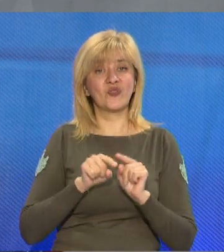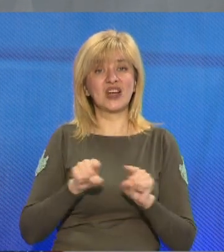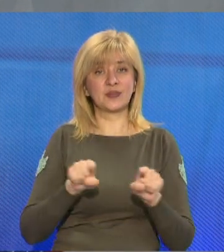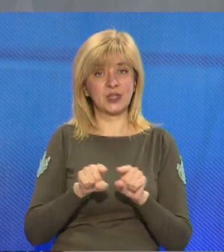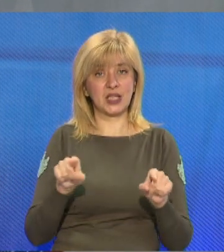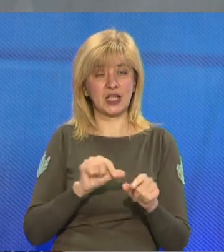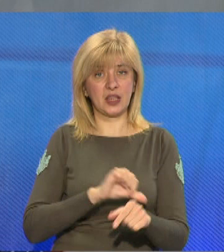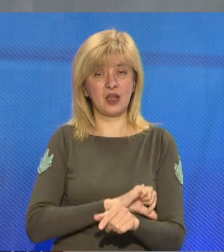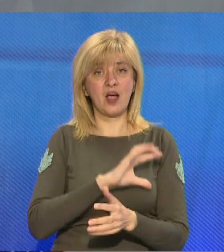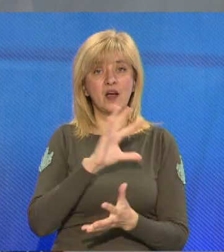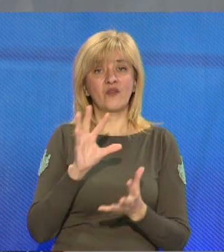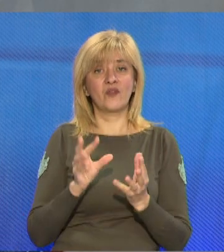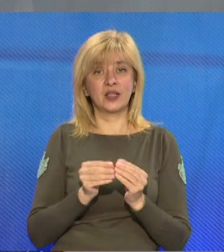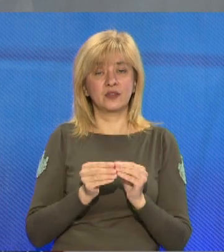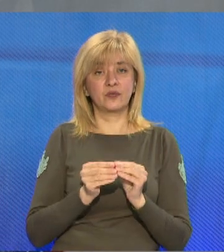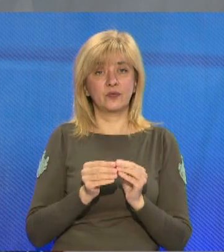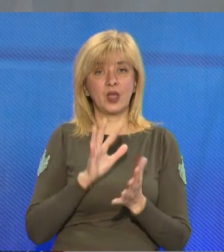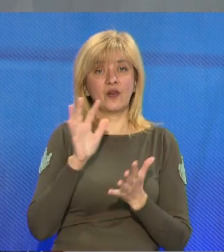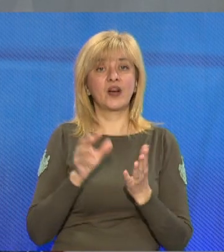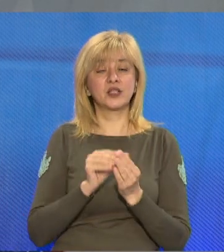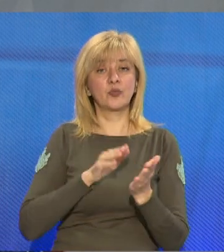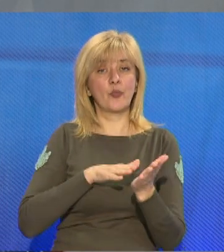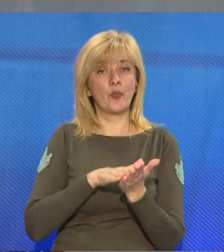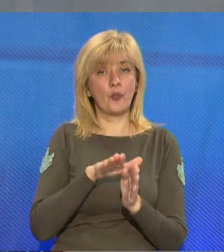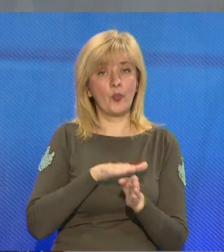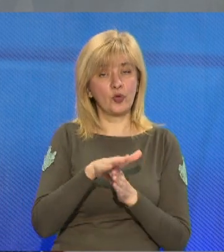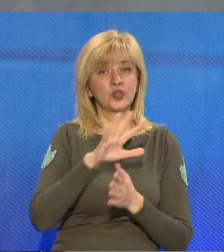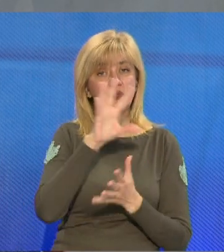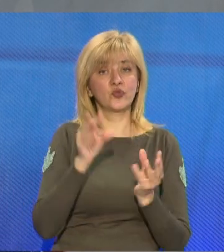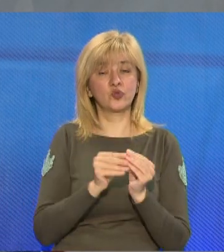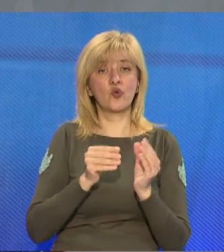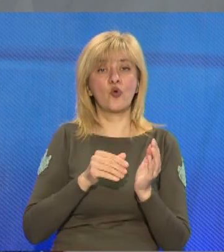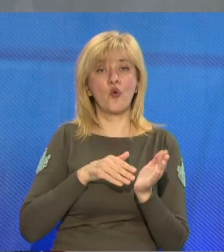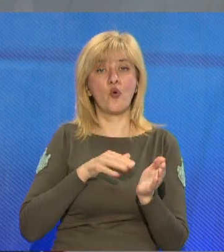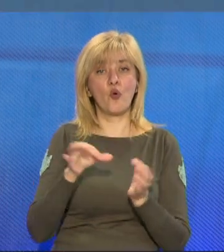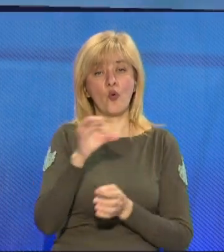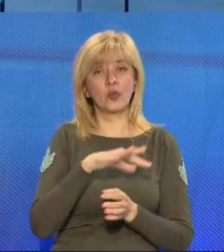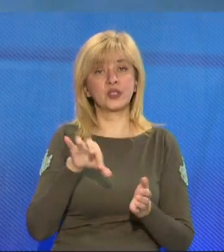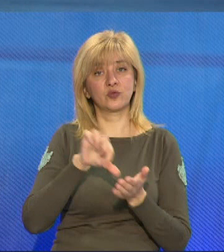охватит полностью всю область, примут участие все учреждения и дополнительного образования, и школы.